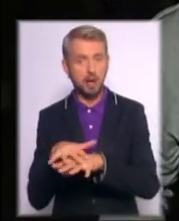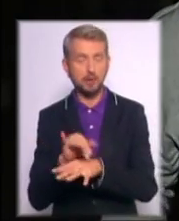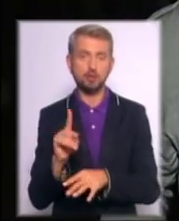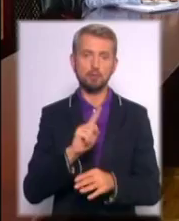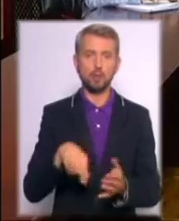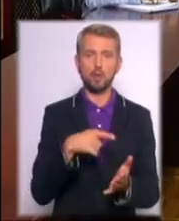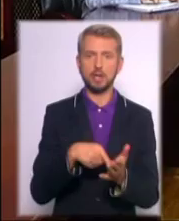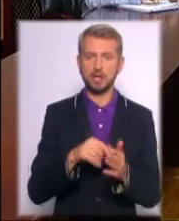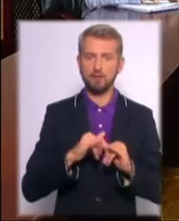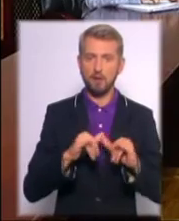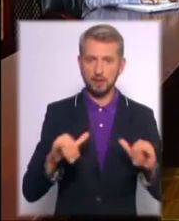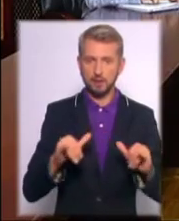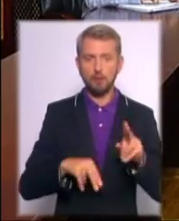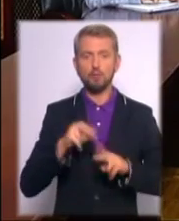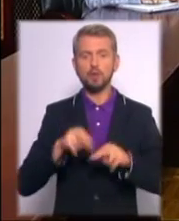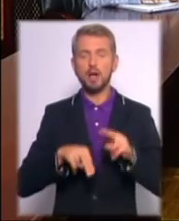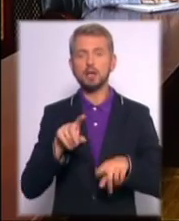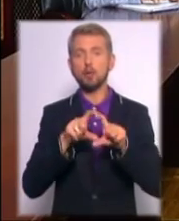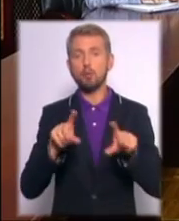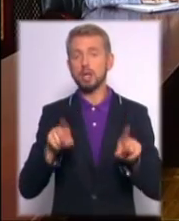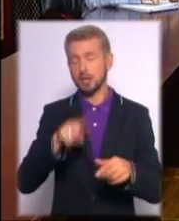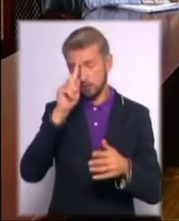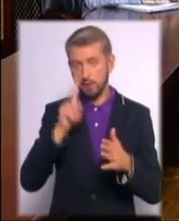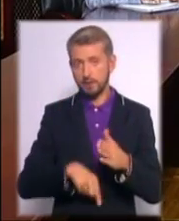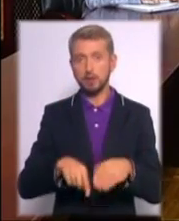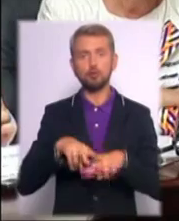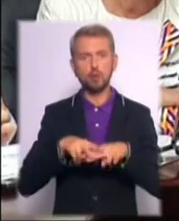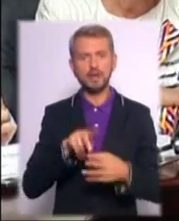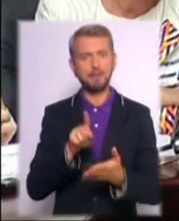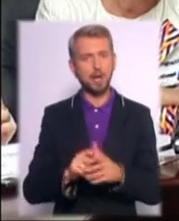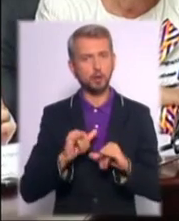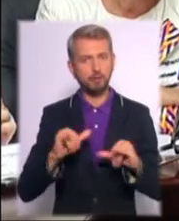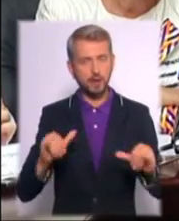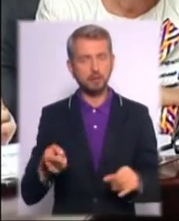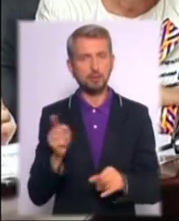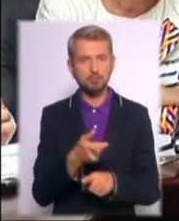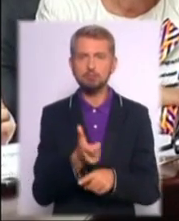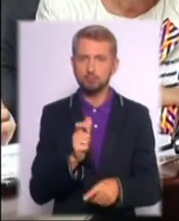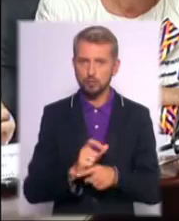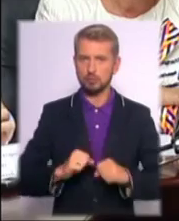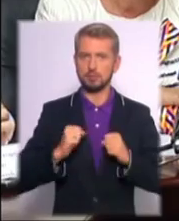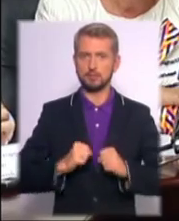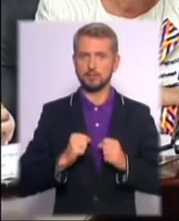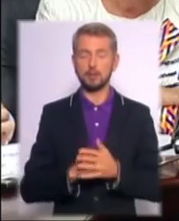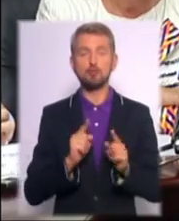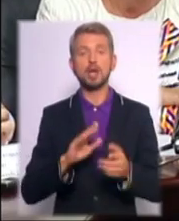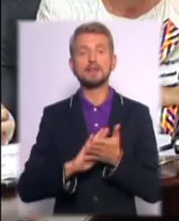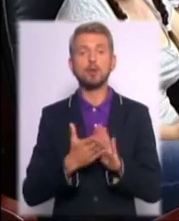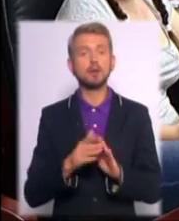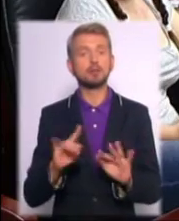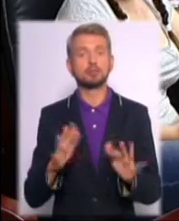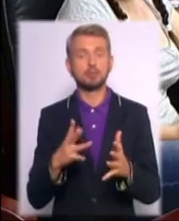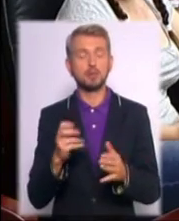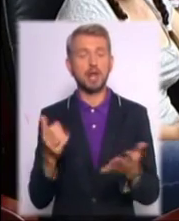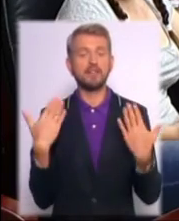город развивался. У будівельній компанії теж впевнені – столиця має розвиватися, тож докладають до цього і своїх зусиль. Хоча ситуація, що склалася